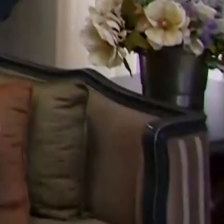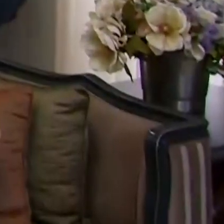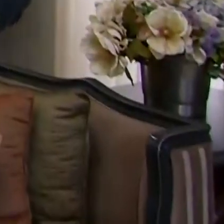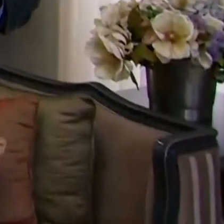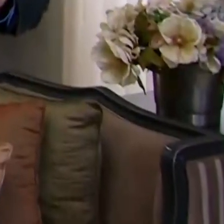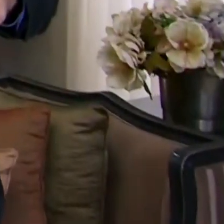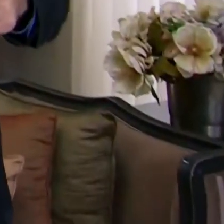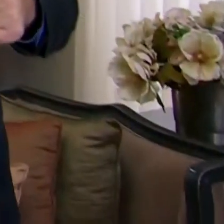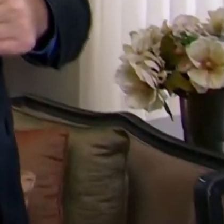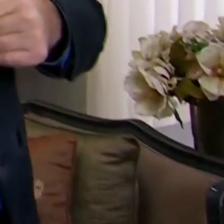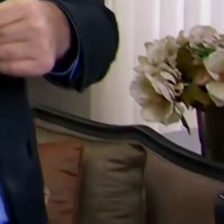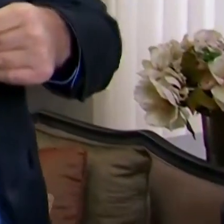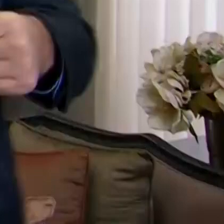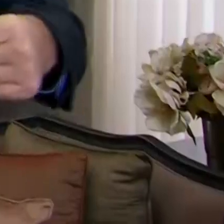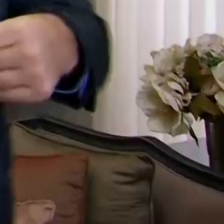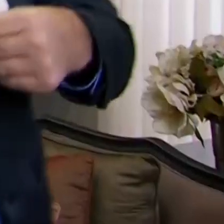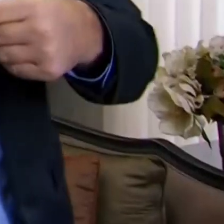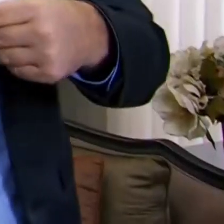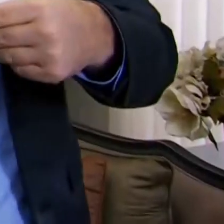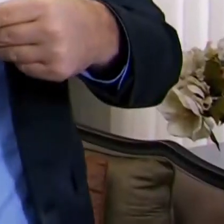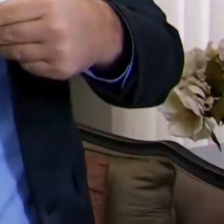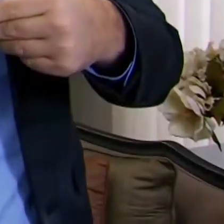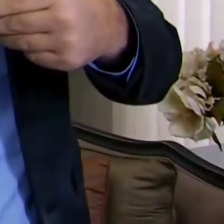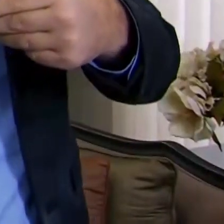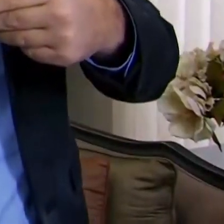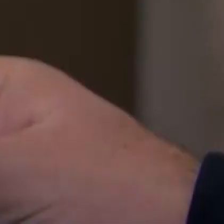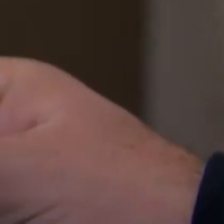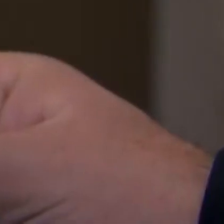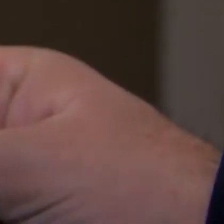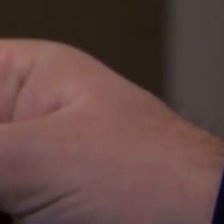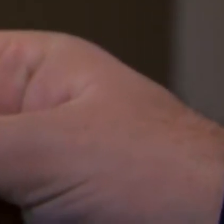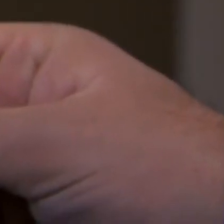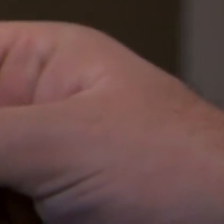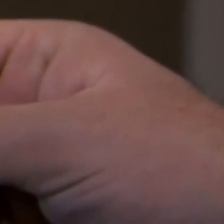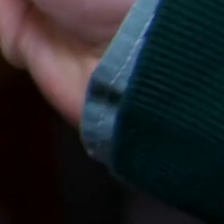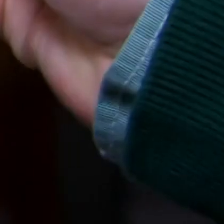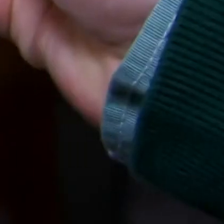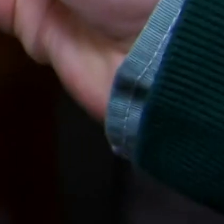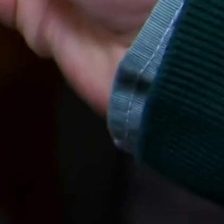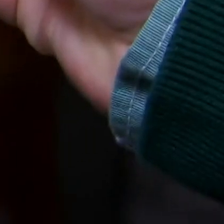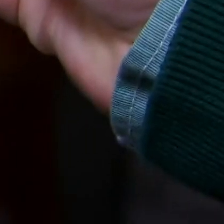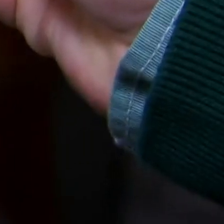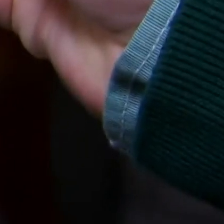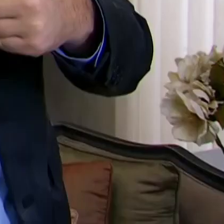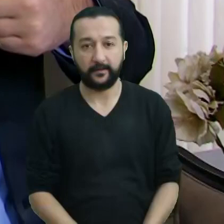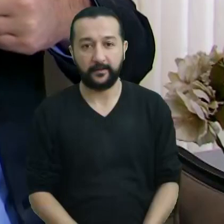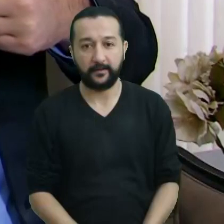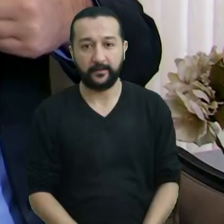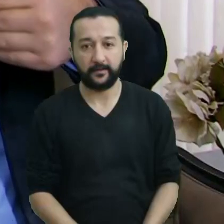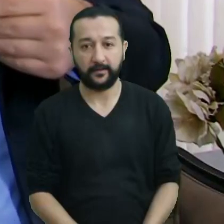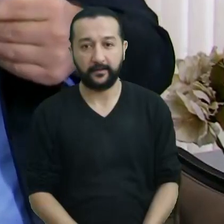Fotoğrafın ucu Nurhan'ın elinde kaldı. Sarp'ın elindeki büyük parça da Serpil. Nurhan'ın elindeki parça da ise Kemal'in kafası.